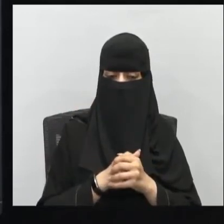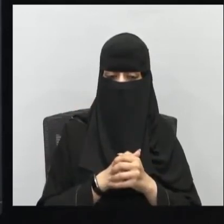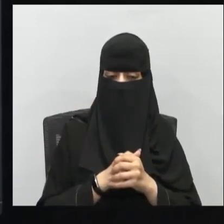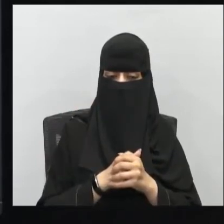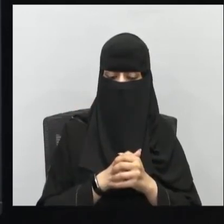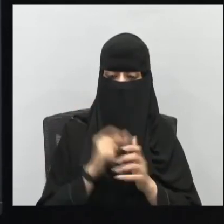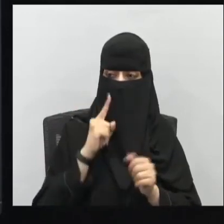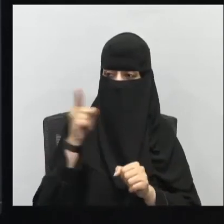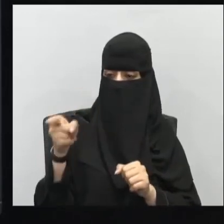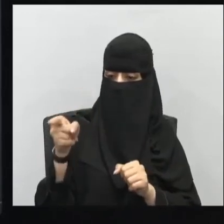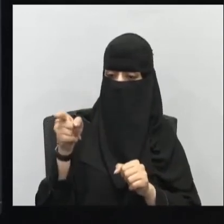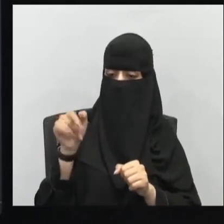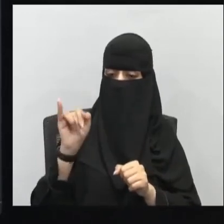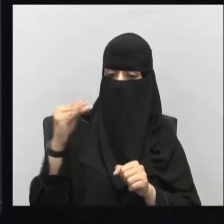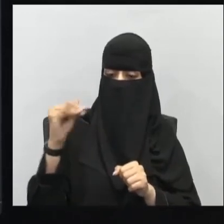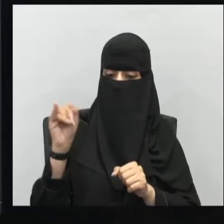هذا محمد.